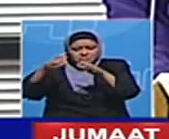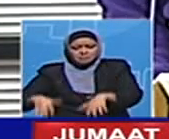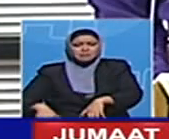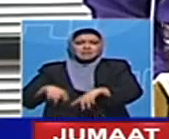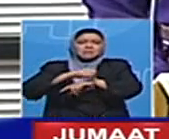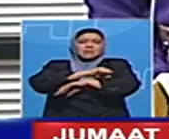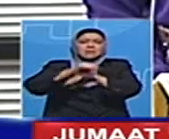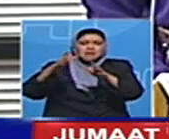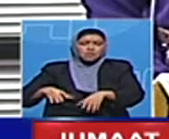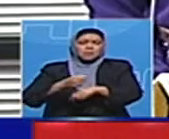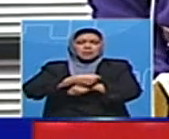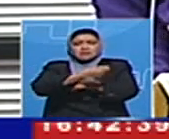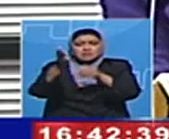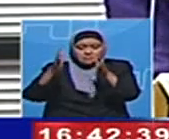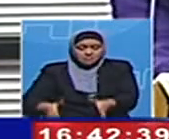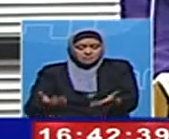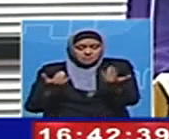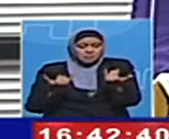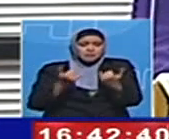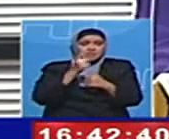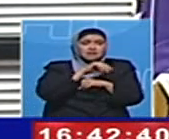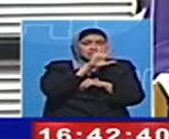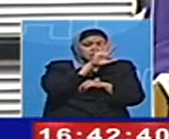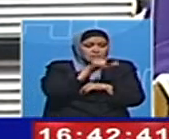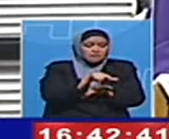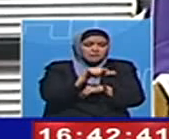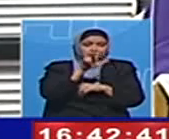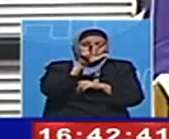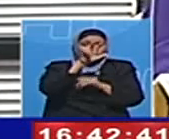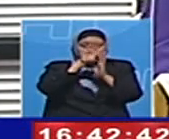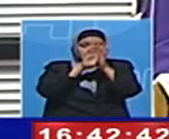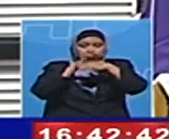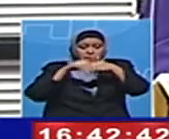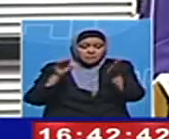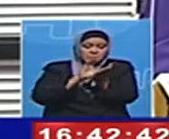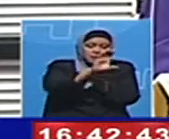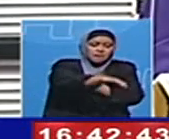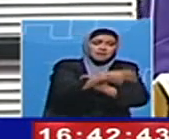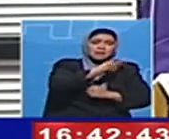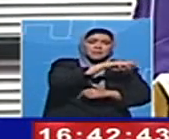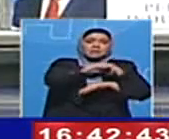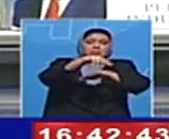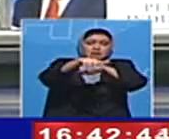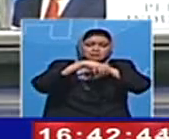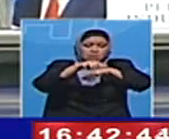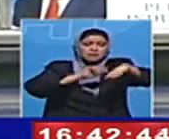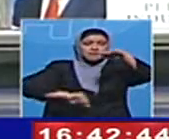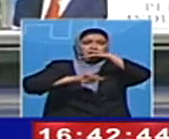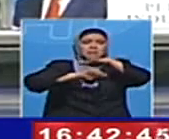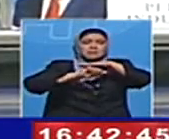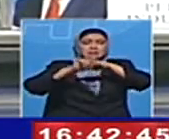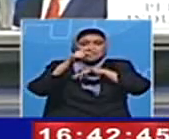seubungan ini 5.3 bilion diperuntukkan kepada kementerian pertanian dan industri asas